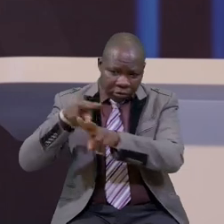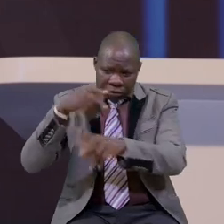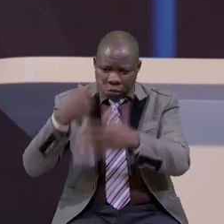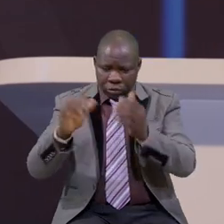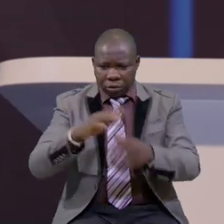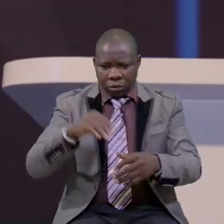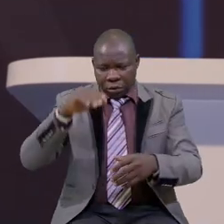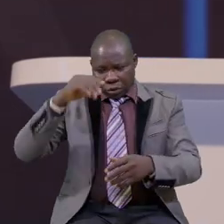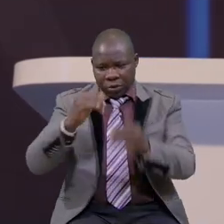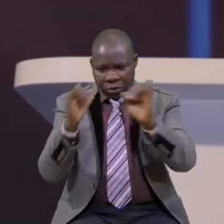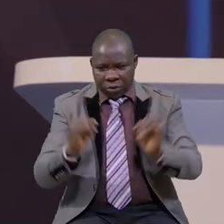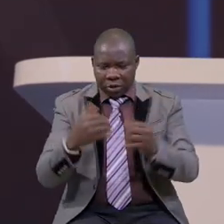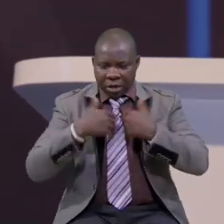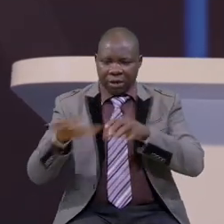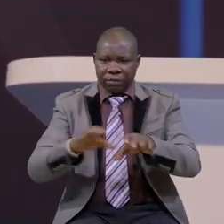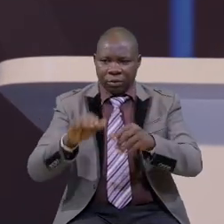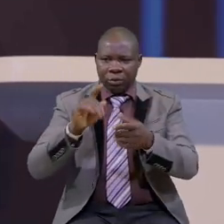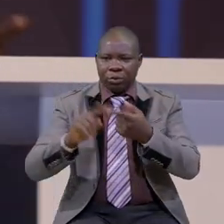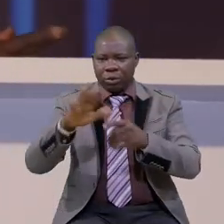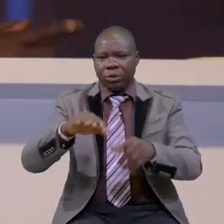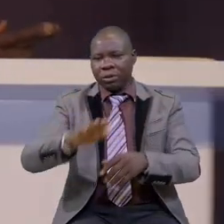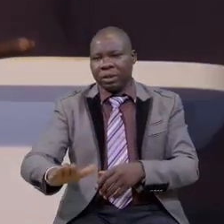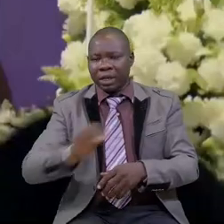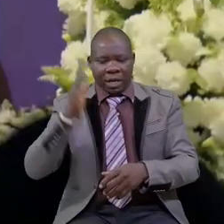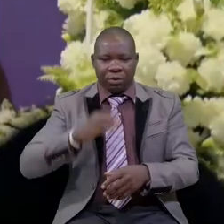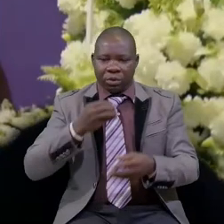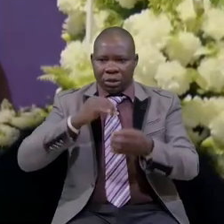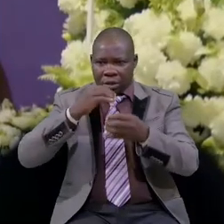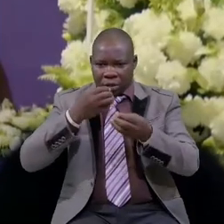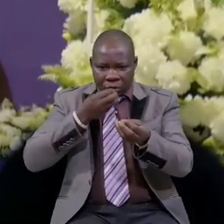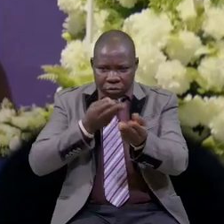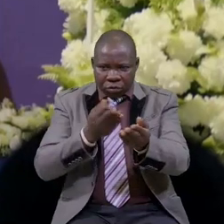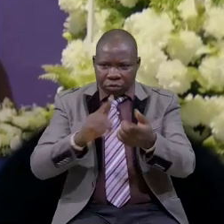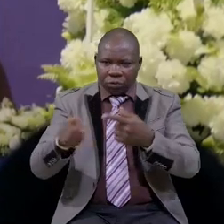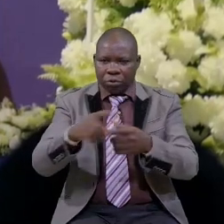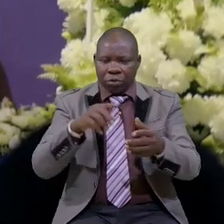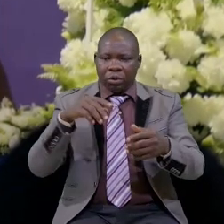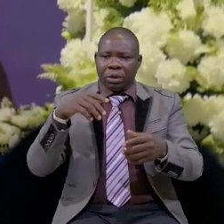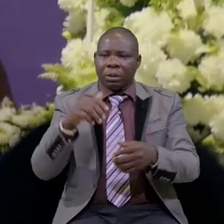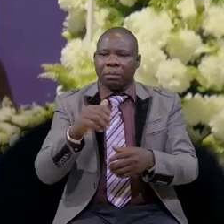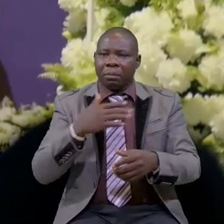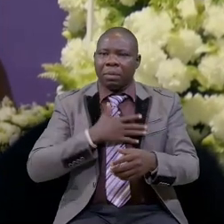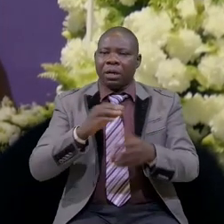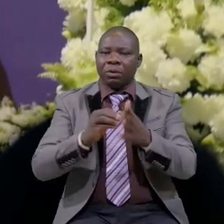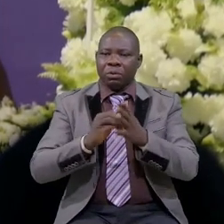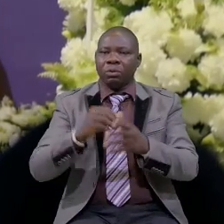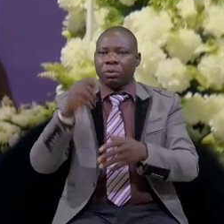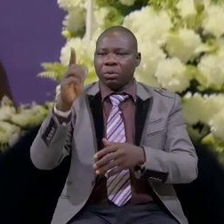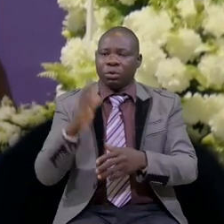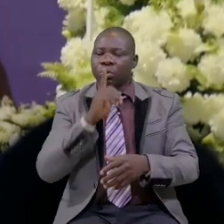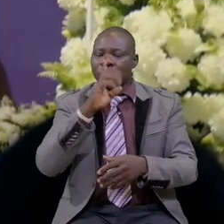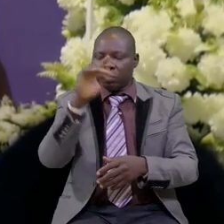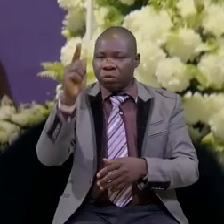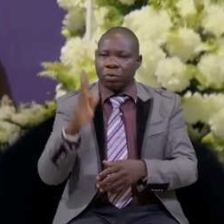Dieu, notre Seigneur Sauveur, Roi des Rois et Seigneur des Seigneurs. Si tu crois en lui, il va guérir